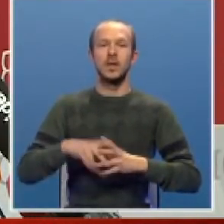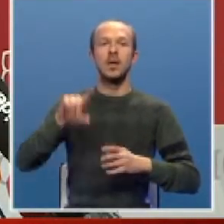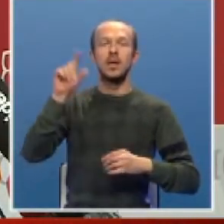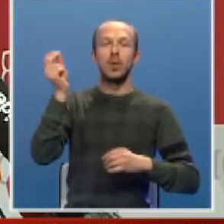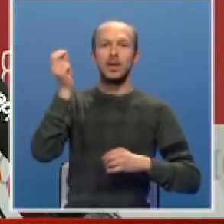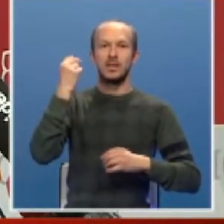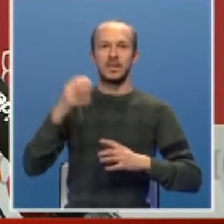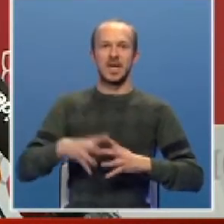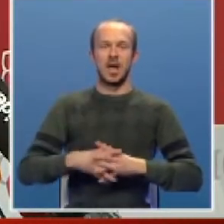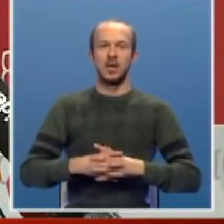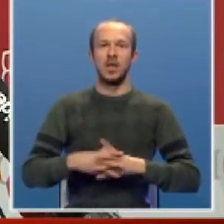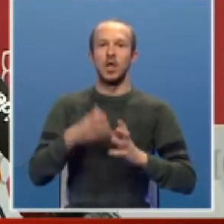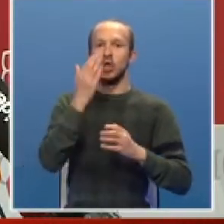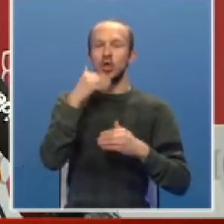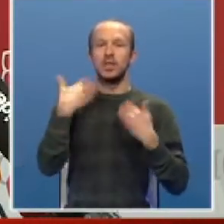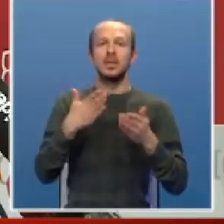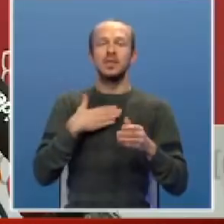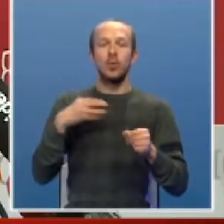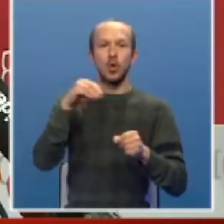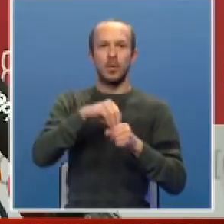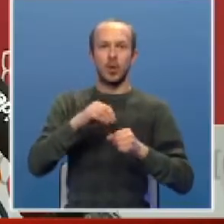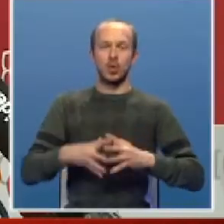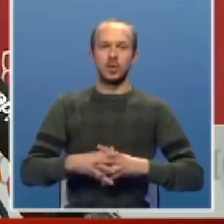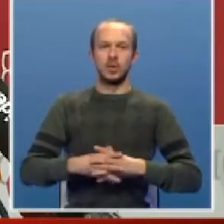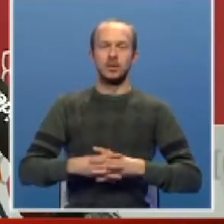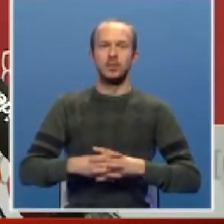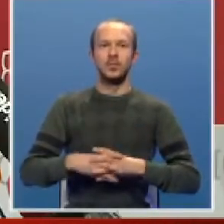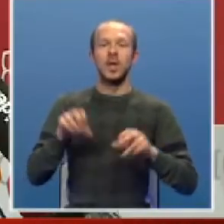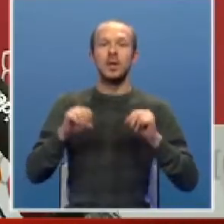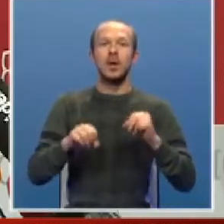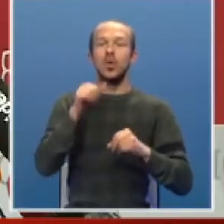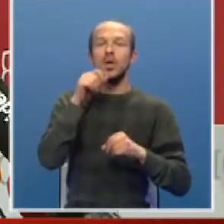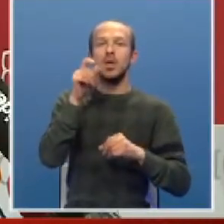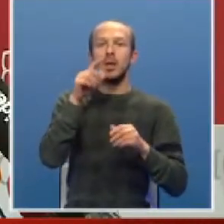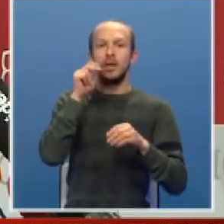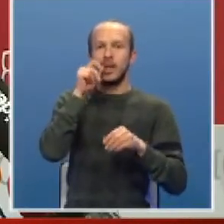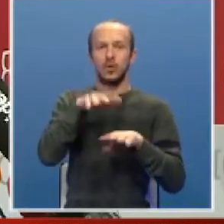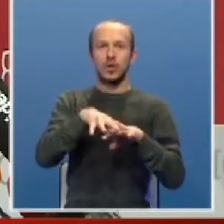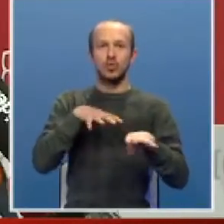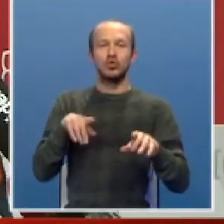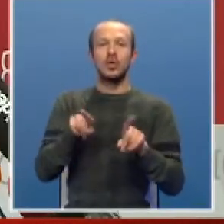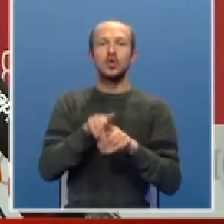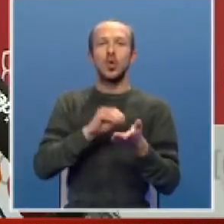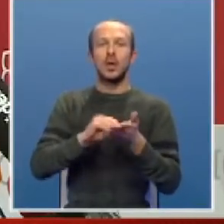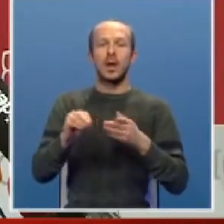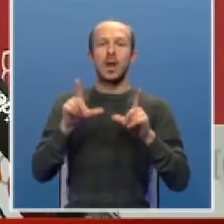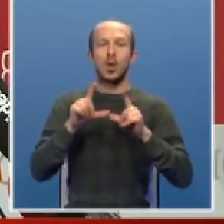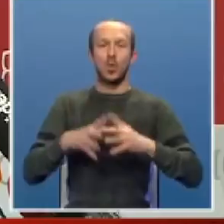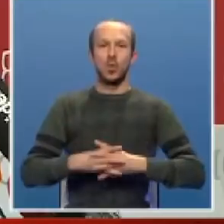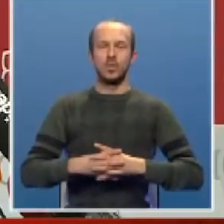Republika Srpska će dati svoj doprinos, kako je to i Narodna skupština rekla, u